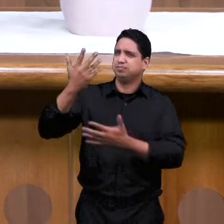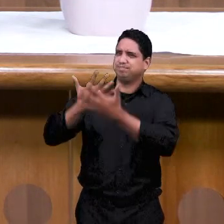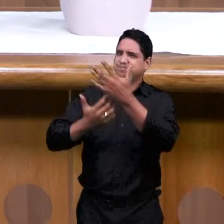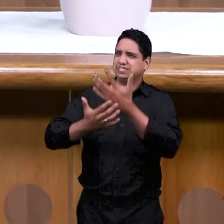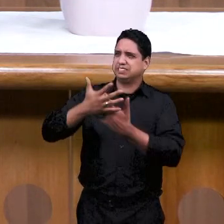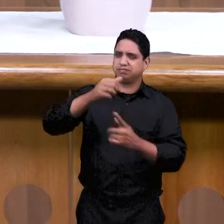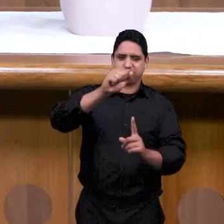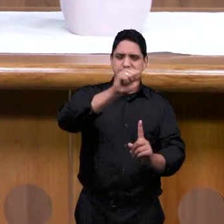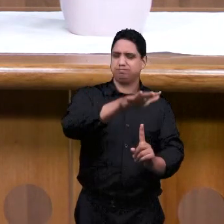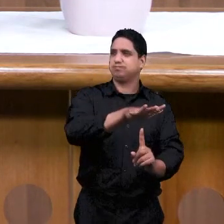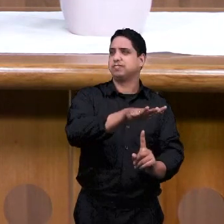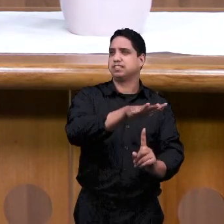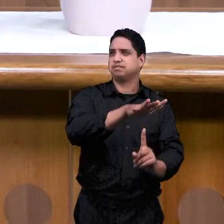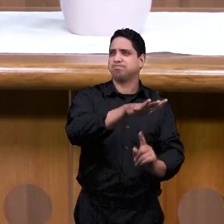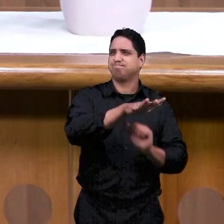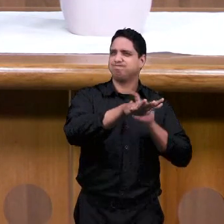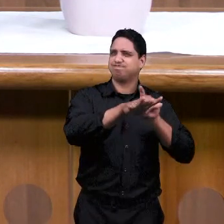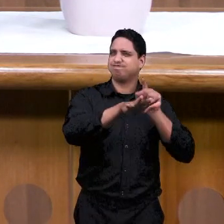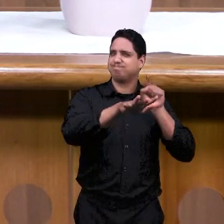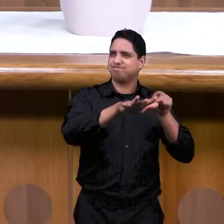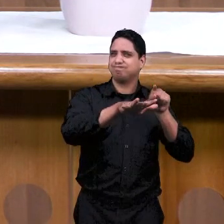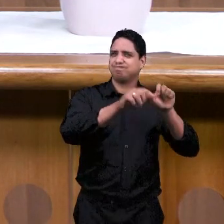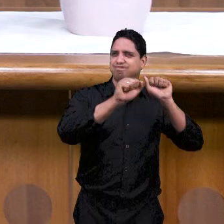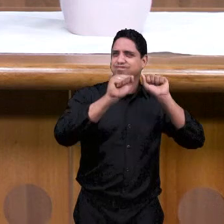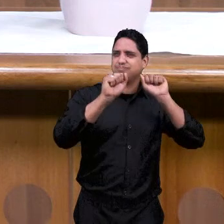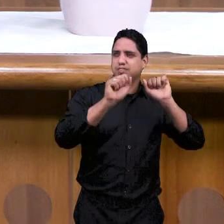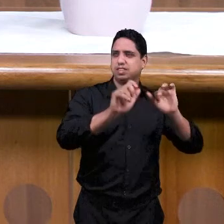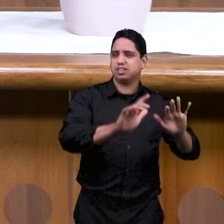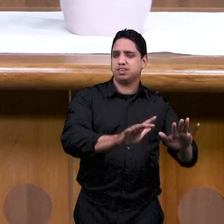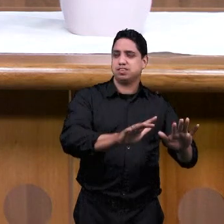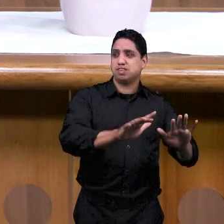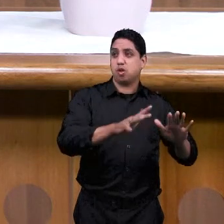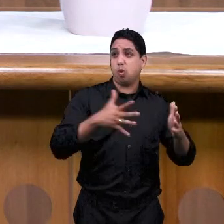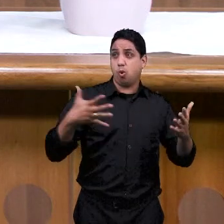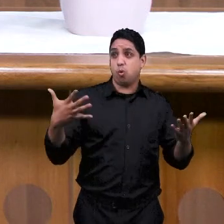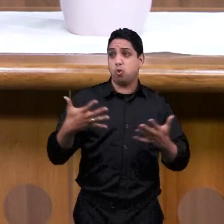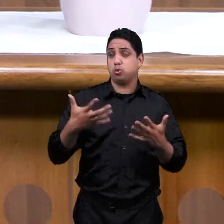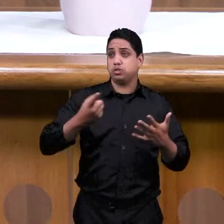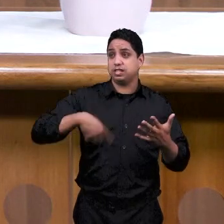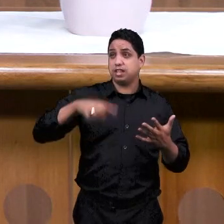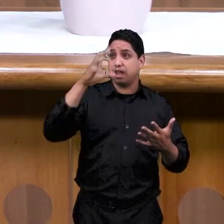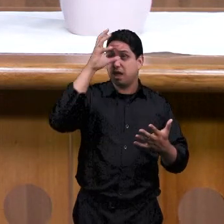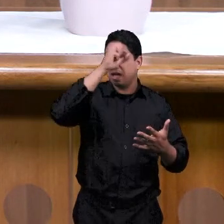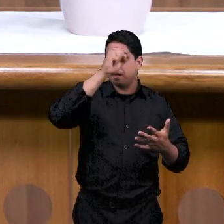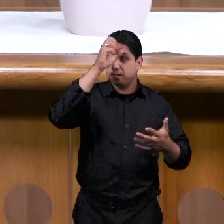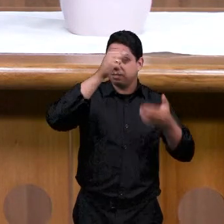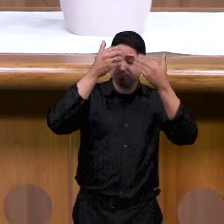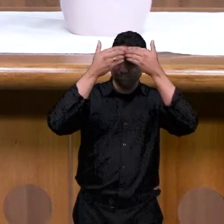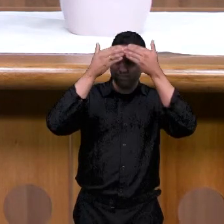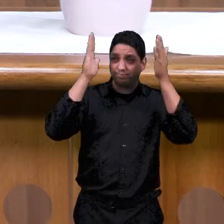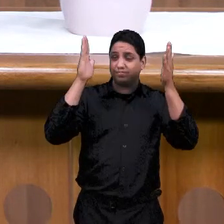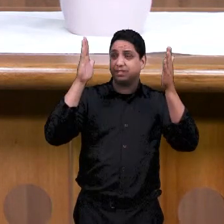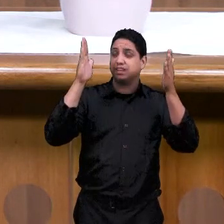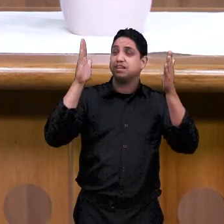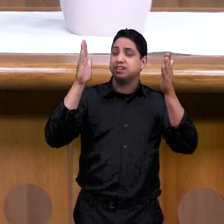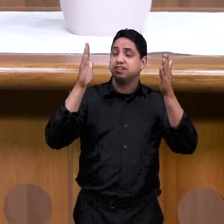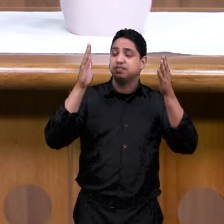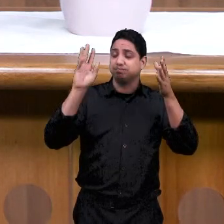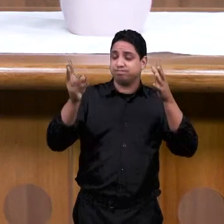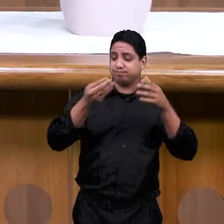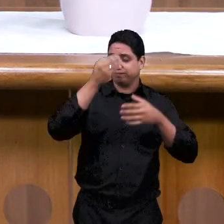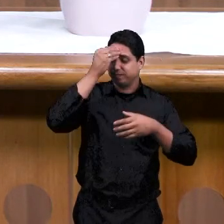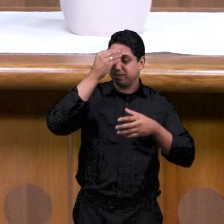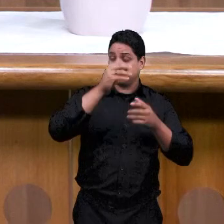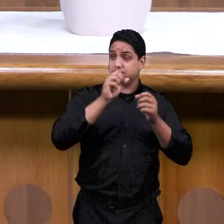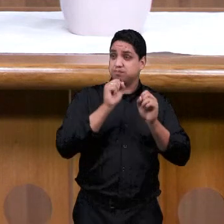tes enfants, afin qu'ils puissent aujourd'hui apprendre ta parole par l'enseignement de l'école biblique